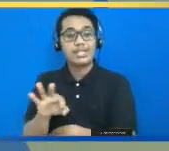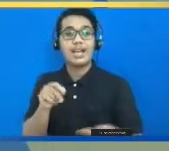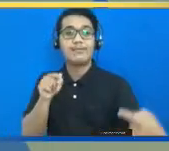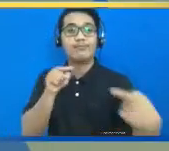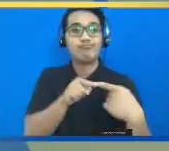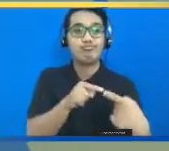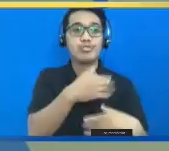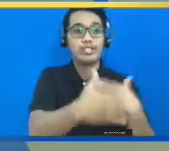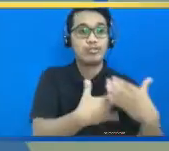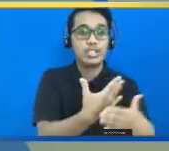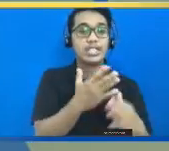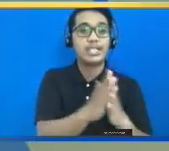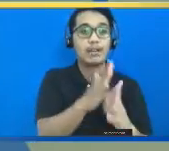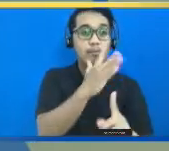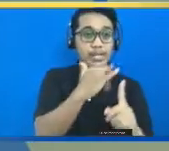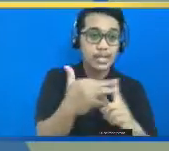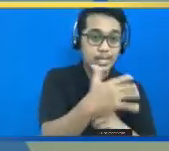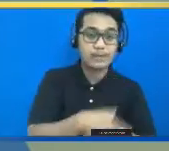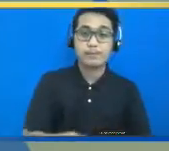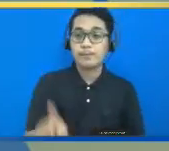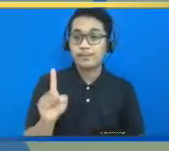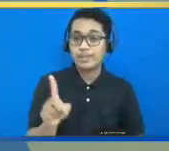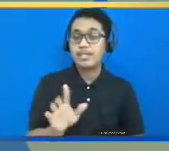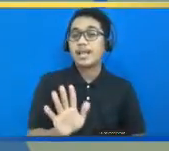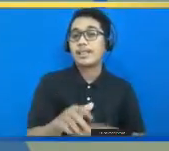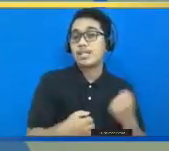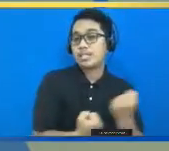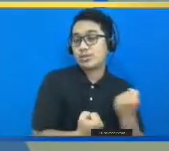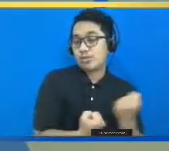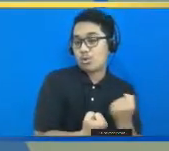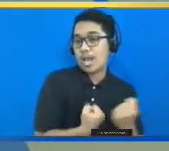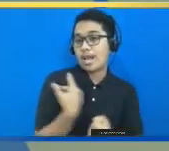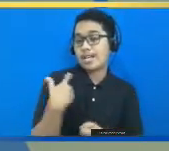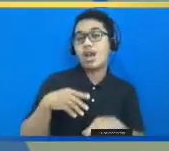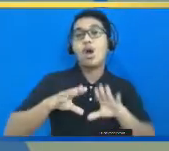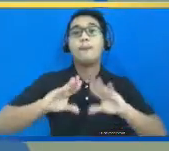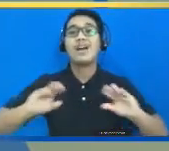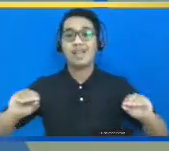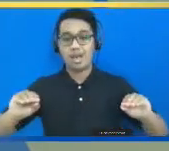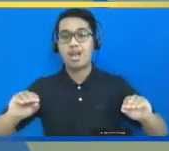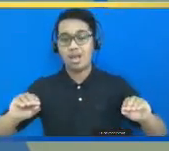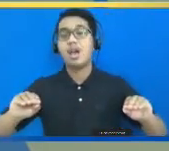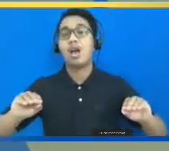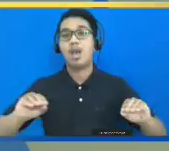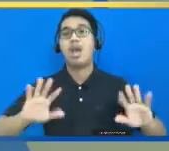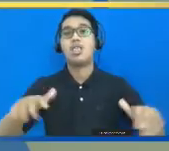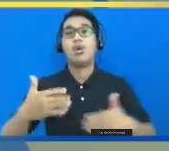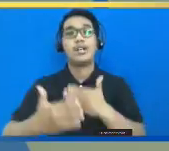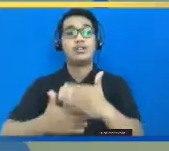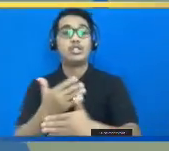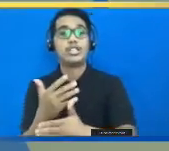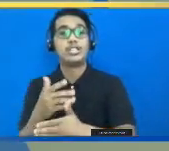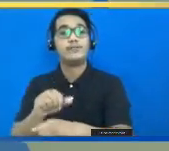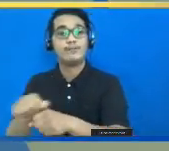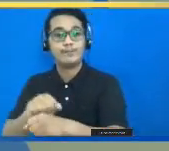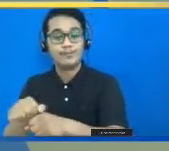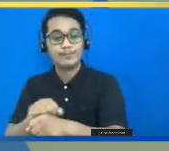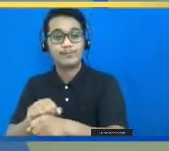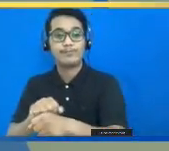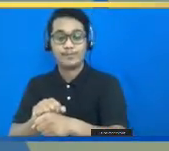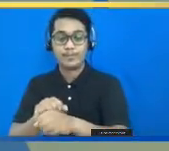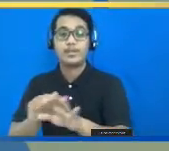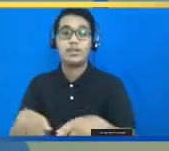industri dan masyarakat akan didorong banyak program magang teaching industri serta juga pelaksanaan